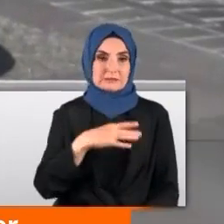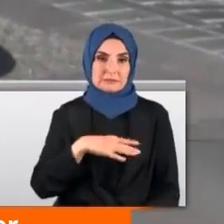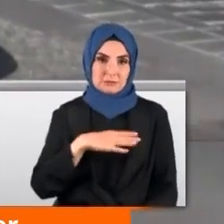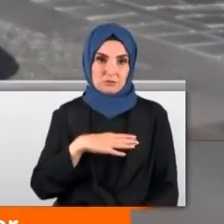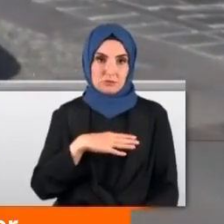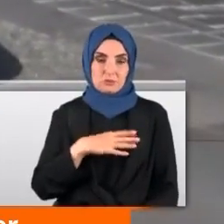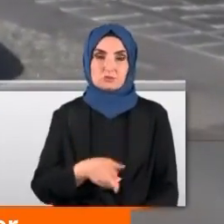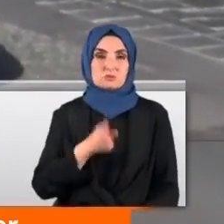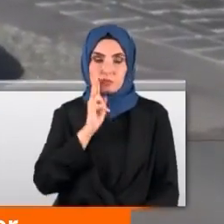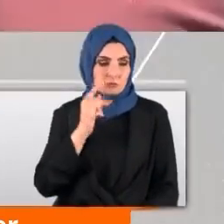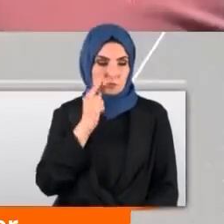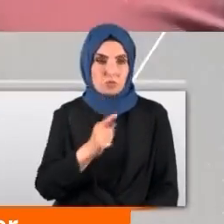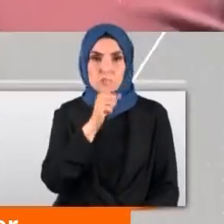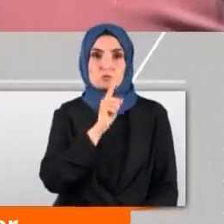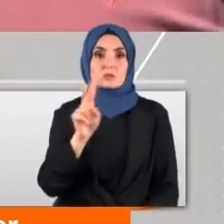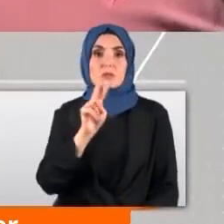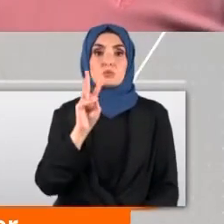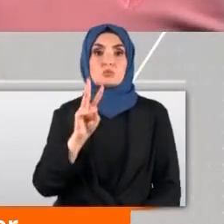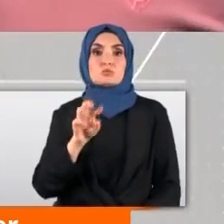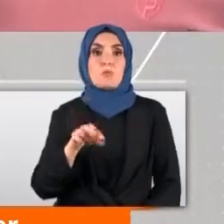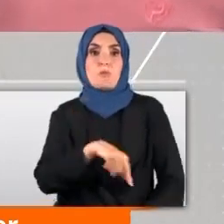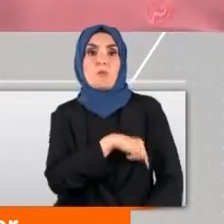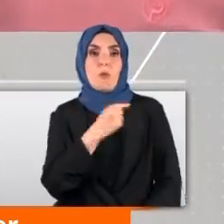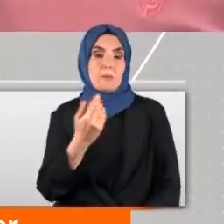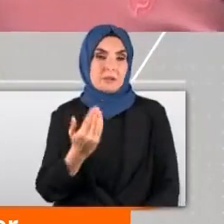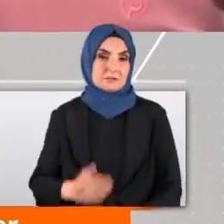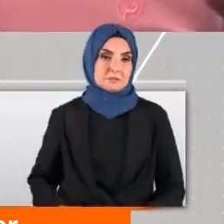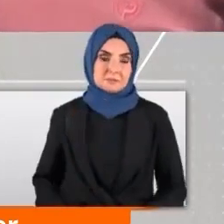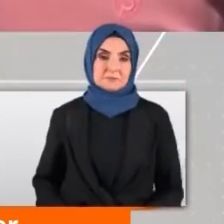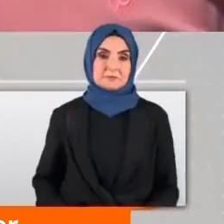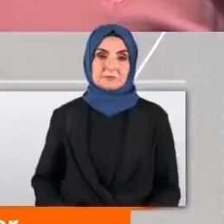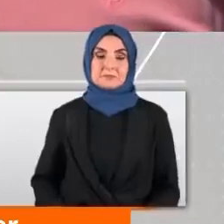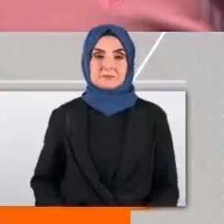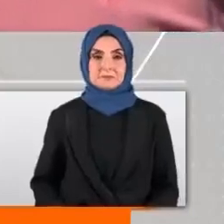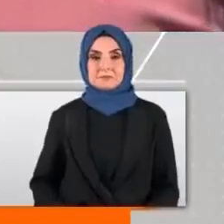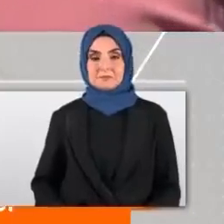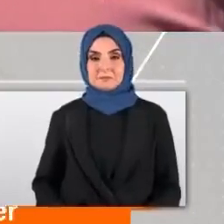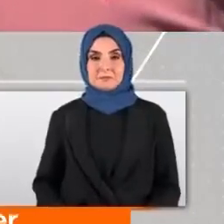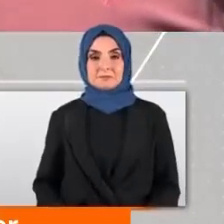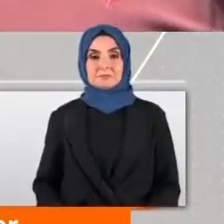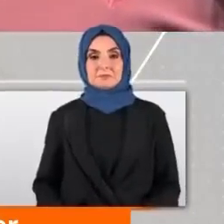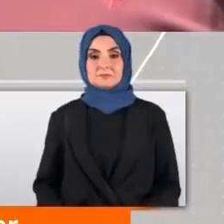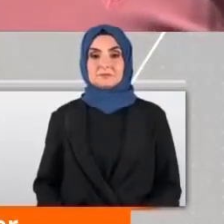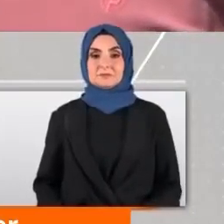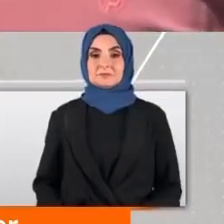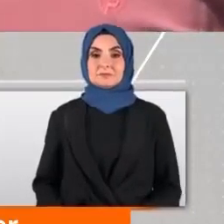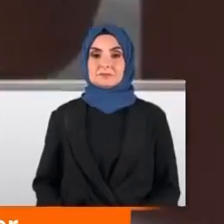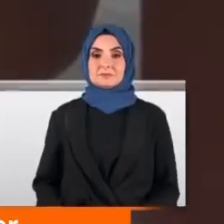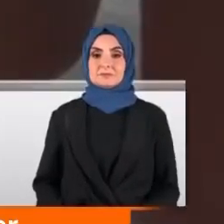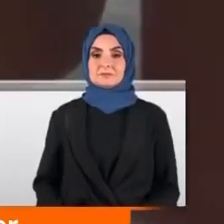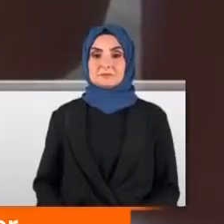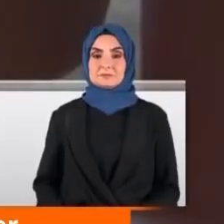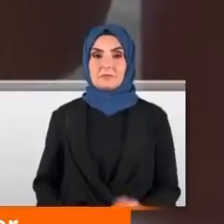sonuç 123 promildi. Alkolsüz bir şekilde 123 promil nasıl çıkar diye polis memuru arkadaşa söyledim. İtiraz